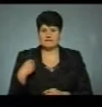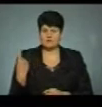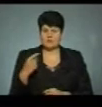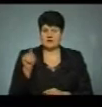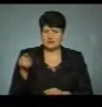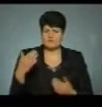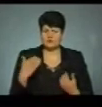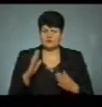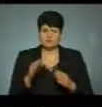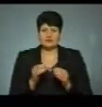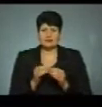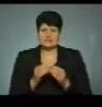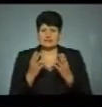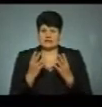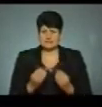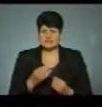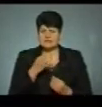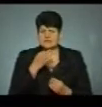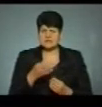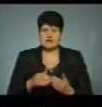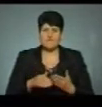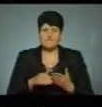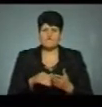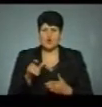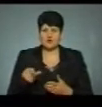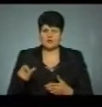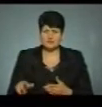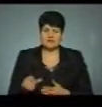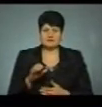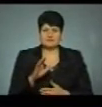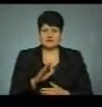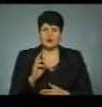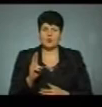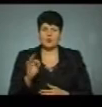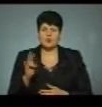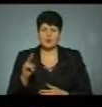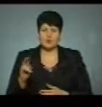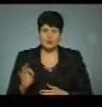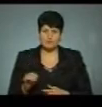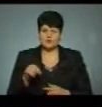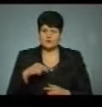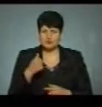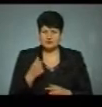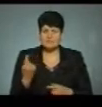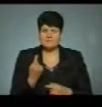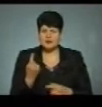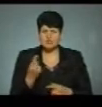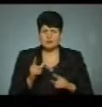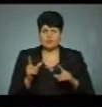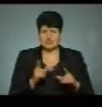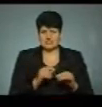відпочиватимуть 10 днів, розповів волонтер об'єднання «Схід та Захід Єдині» Василь Кунько. За його словами, цьогоріч це перша поїздка